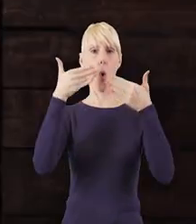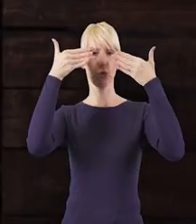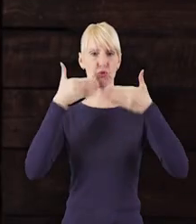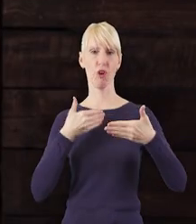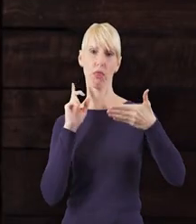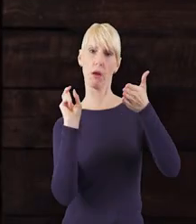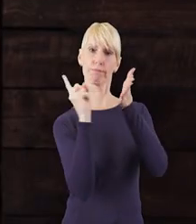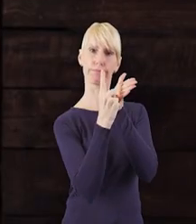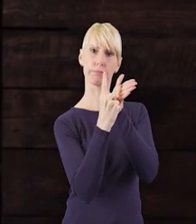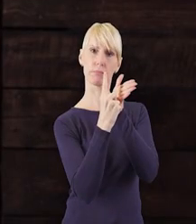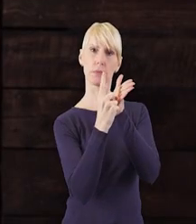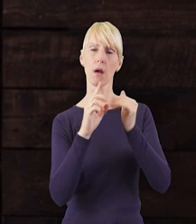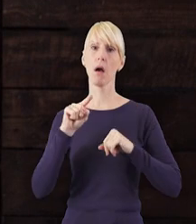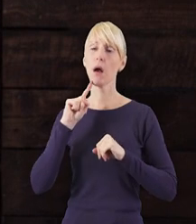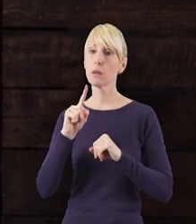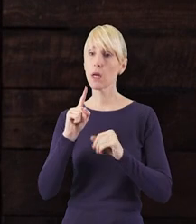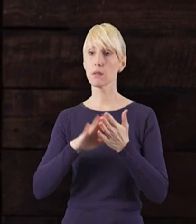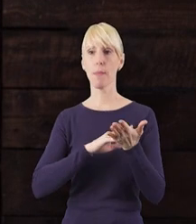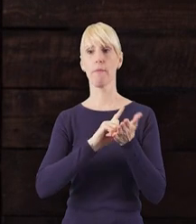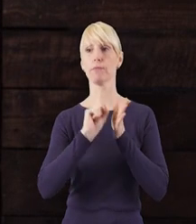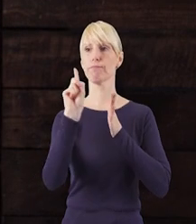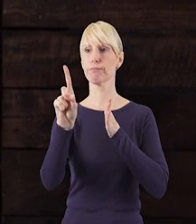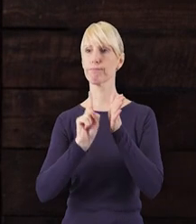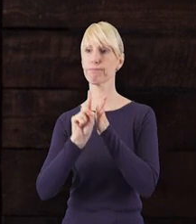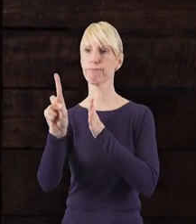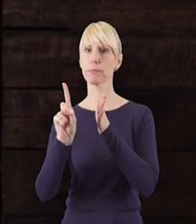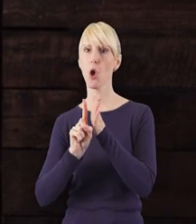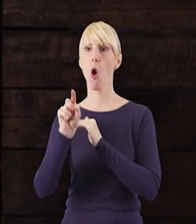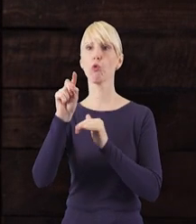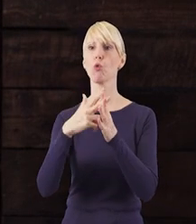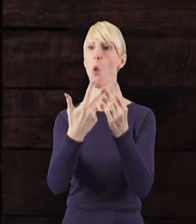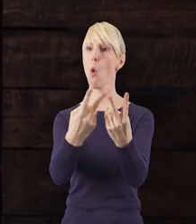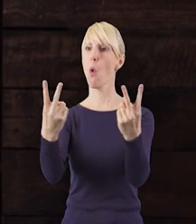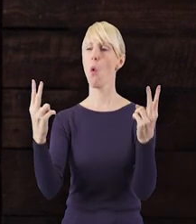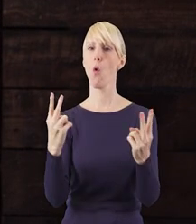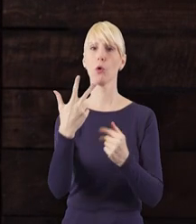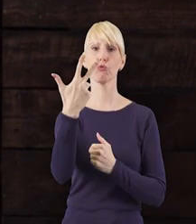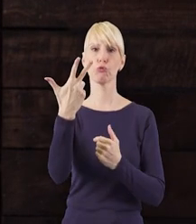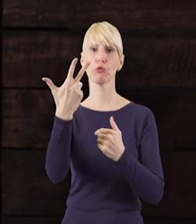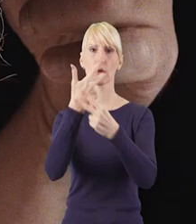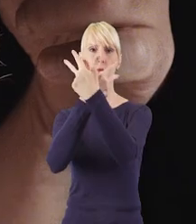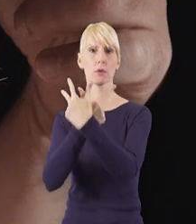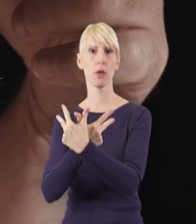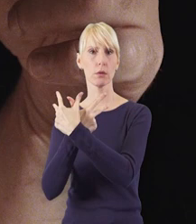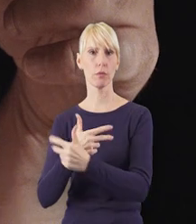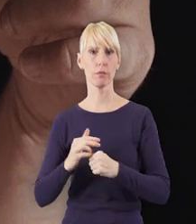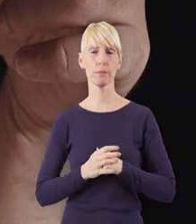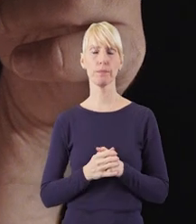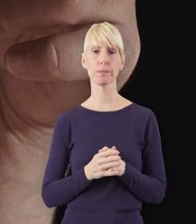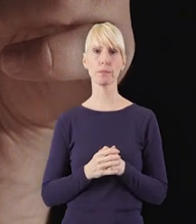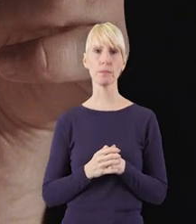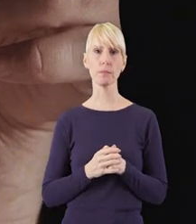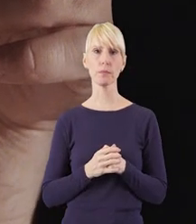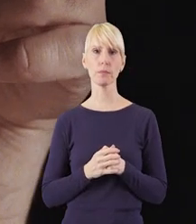ściany. Następnie pojedynczo wchodzili do sali sądowej, gdzie oczekiwał już na nich trzyosobowy skład sędziowski.